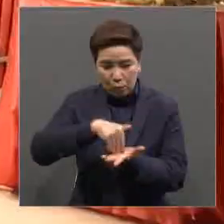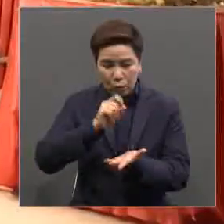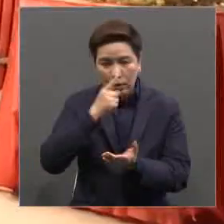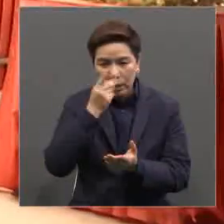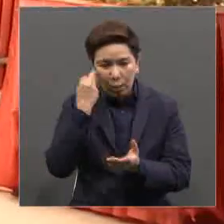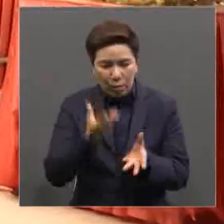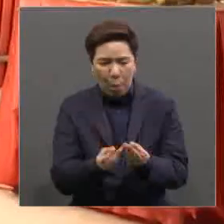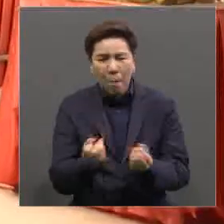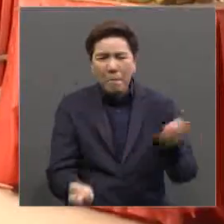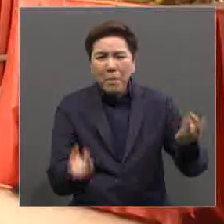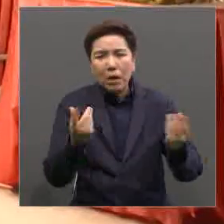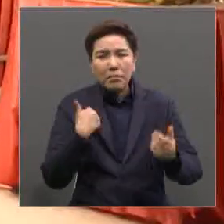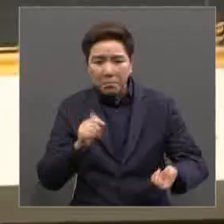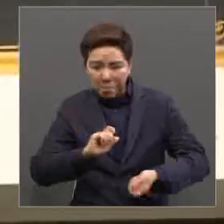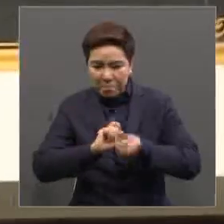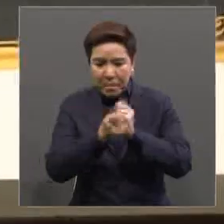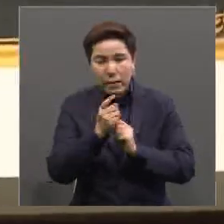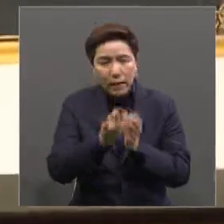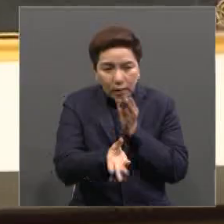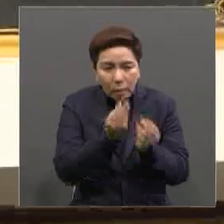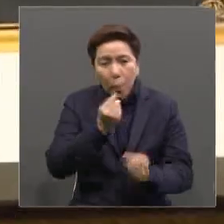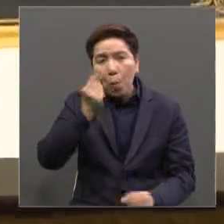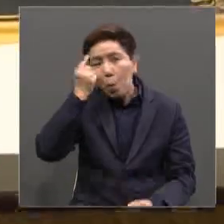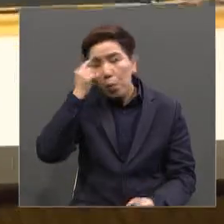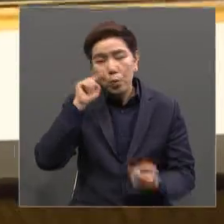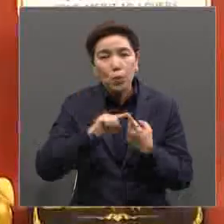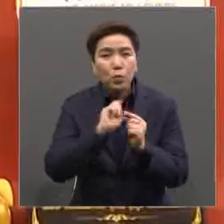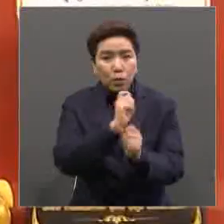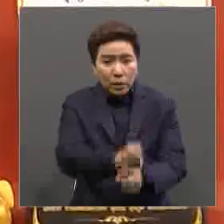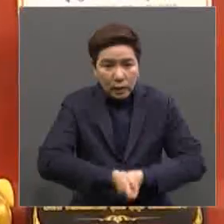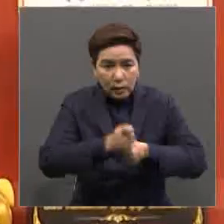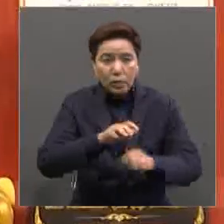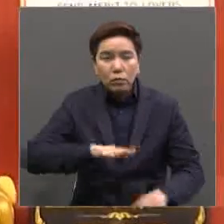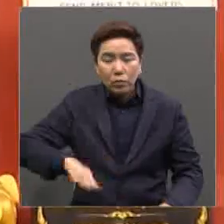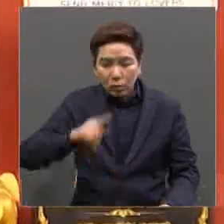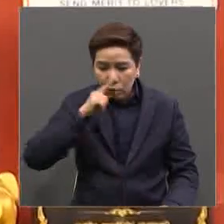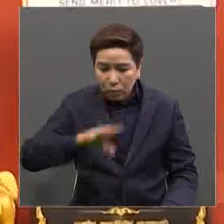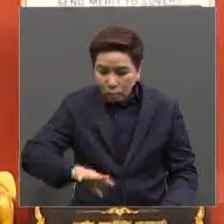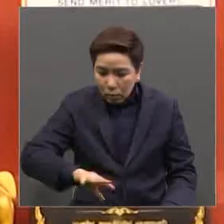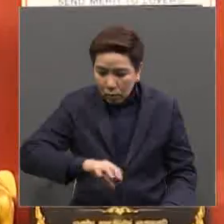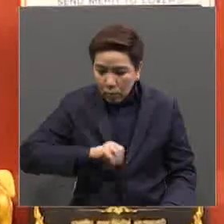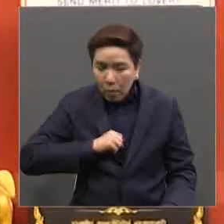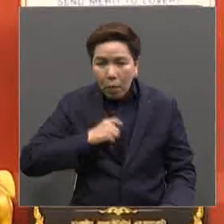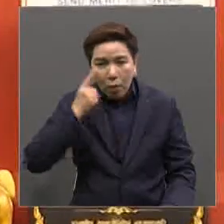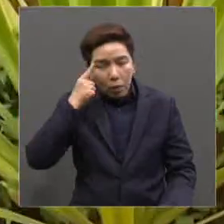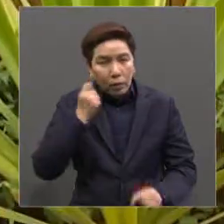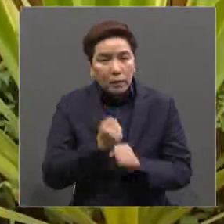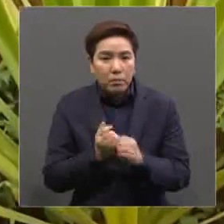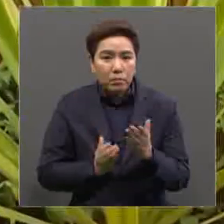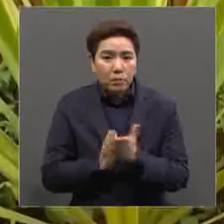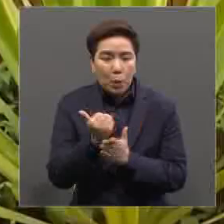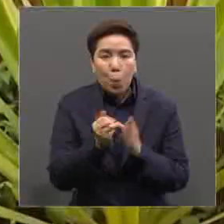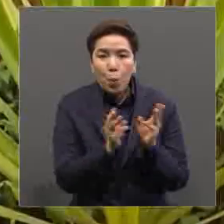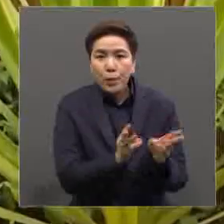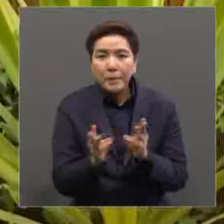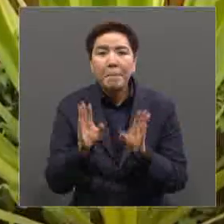ที่รกร้างว่างเปล่าให้เป็นแหล่งเรียนรู้ด้านการเกษตรให้นักท่องเที่ยวได้สัมผัสวิถีชีวิตของชาวบ้านและความสำเร็จในการนำเกษตร